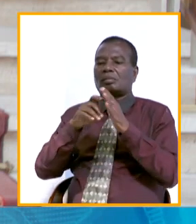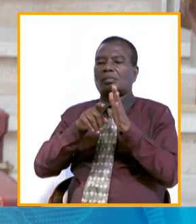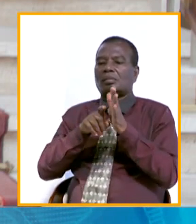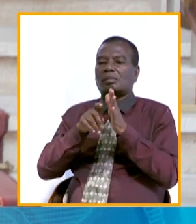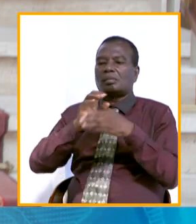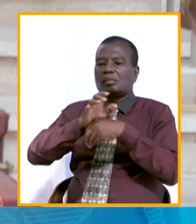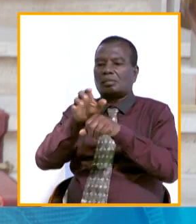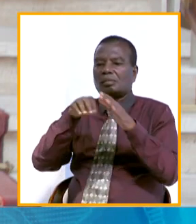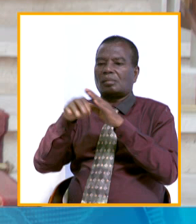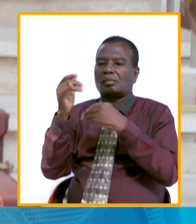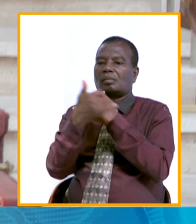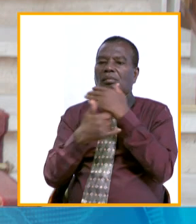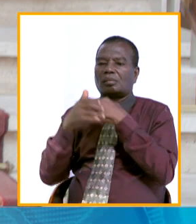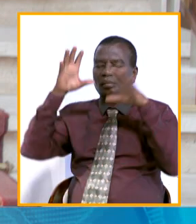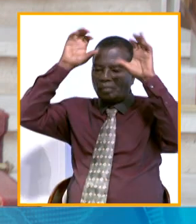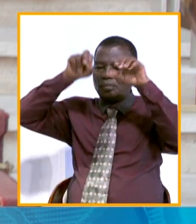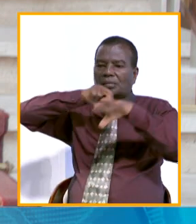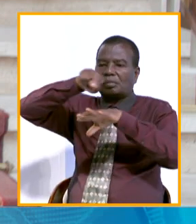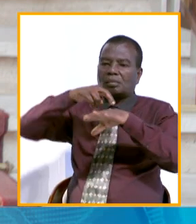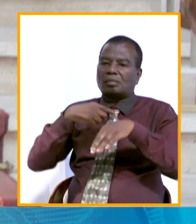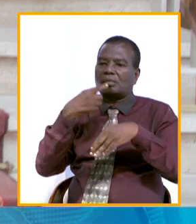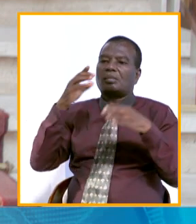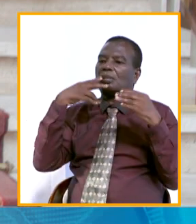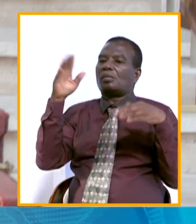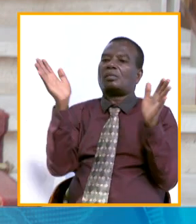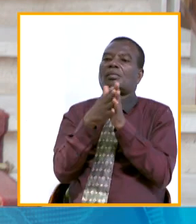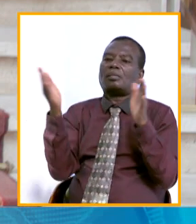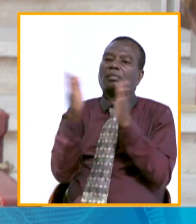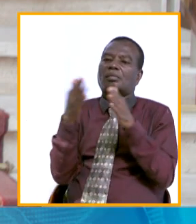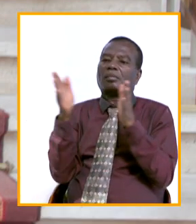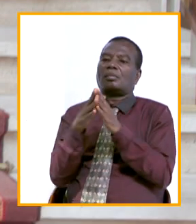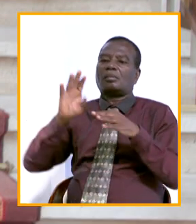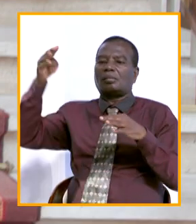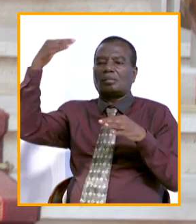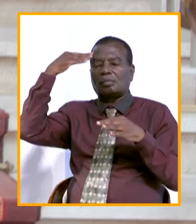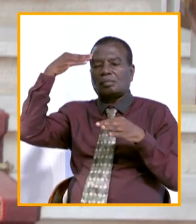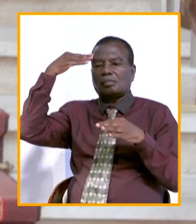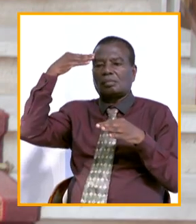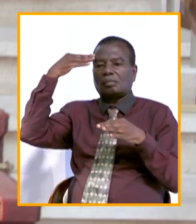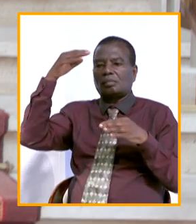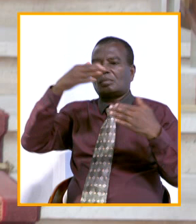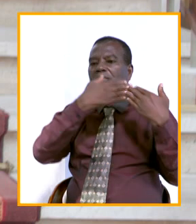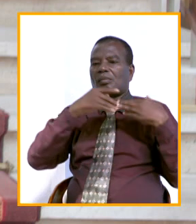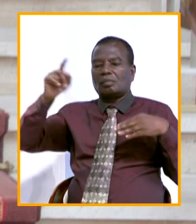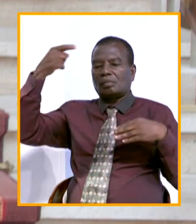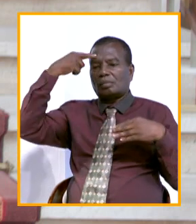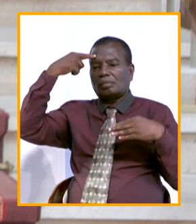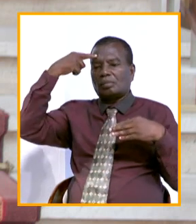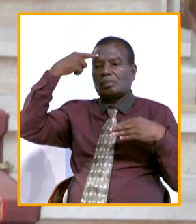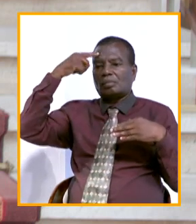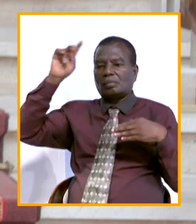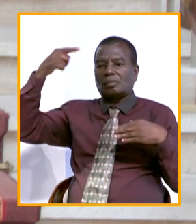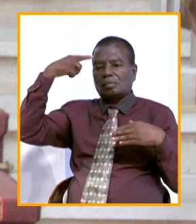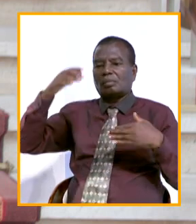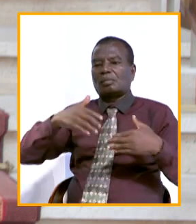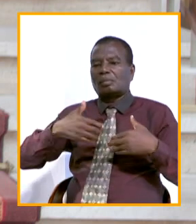dans notre pays, le président de la République a réitéré ses félicitations au Premier ministre, chef du gouvernement, au